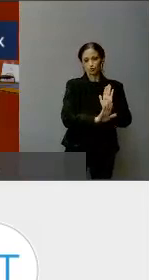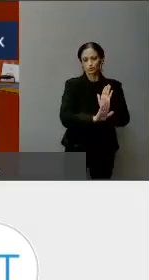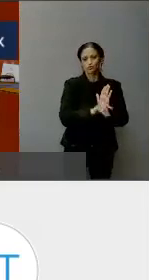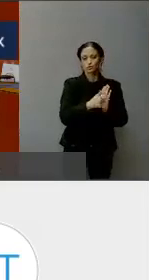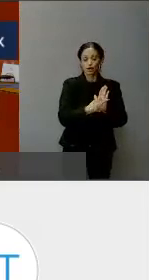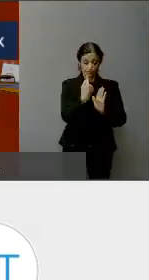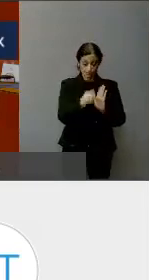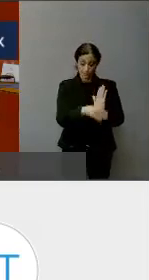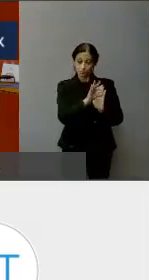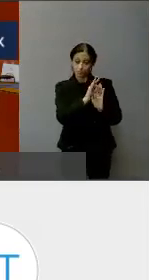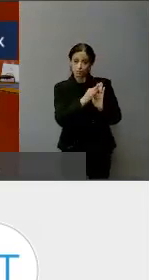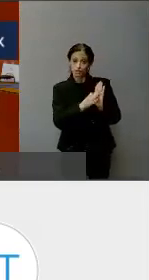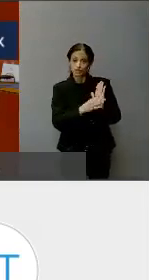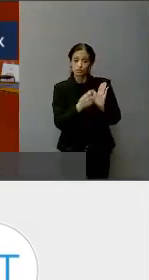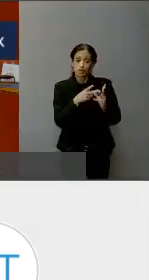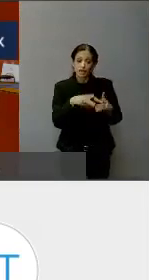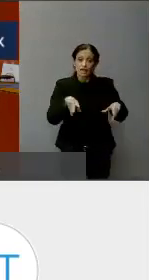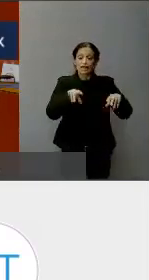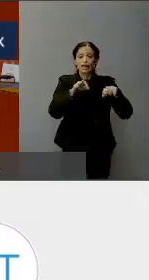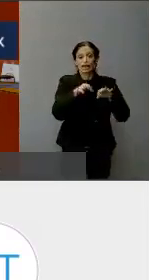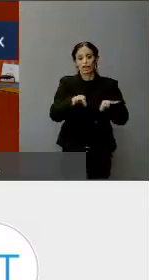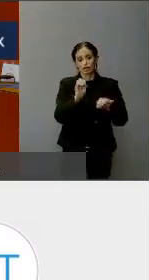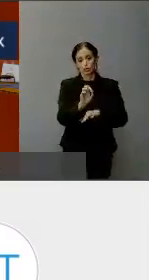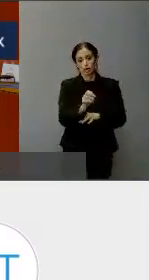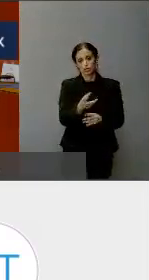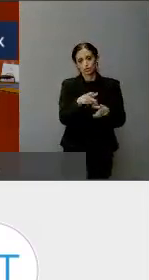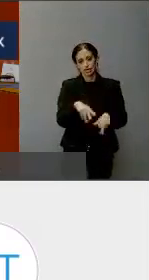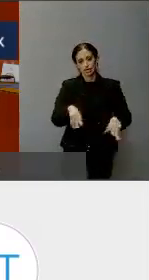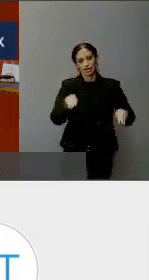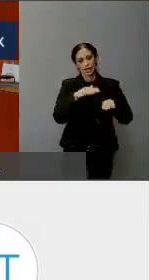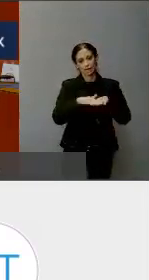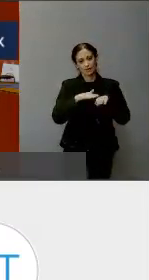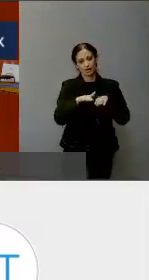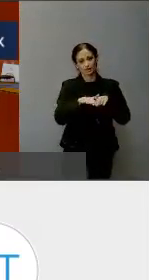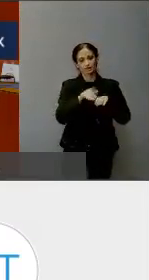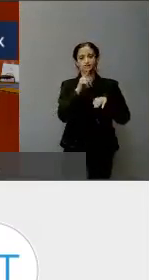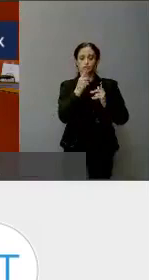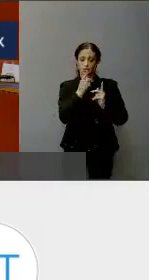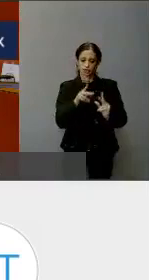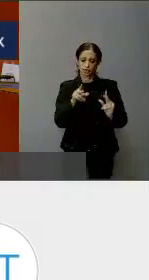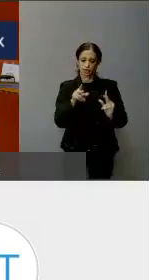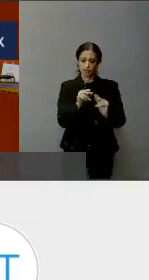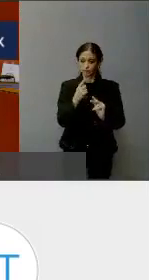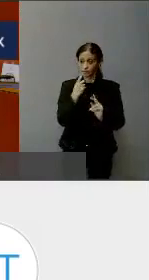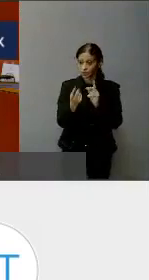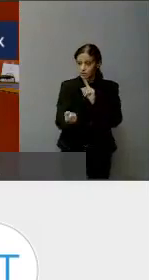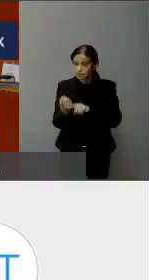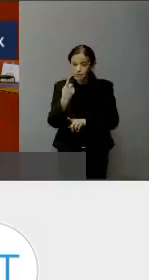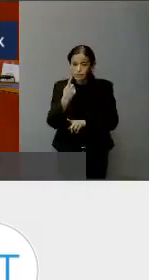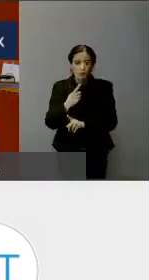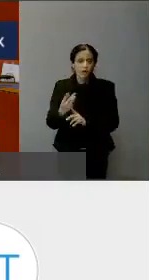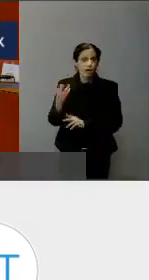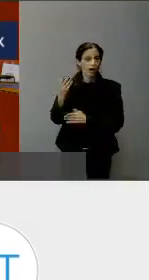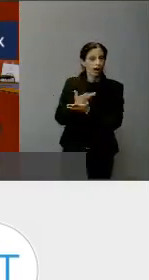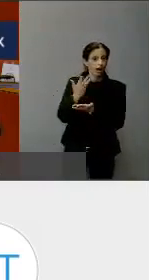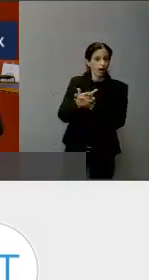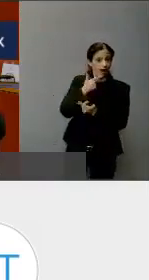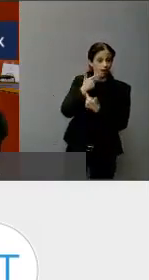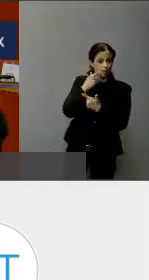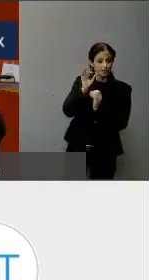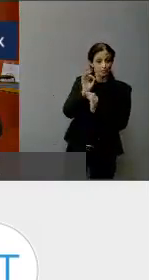principi di rieducazione di riabilitazione ripeto da che pulpito vengono le prediche grazie